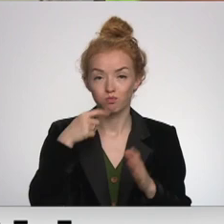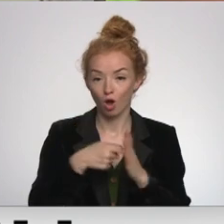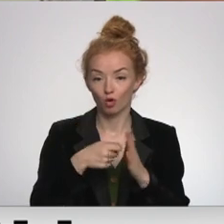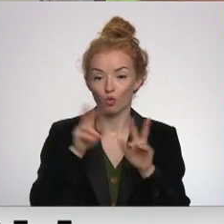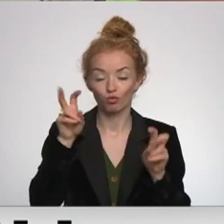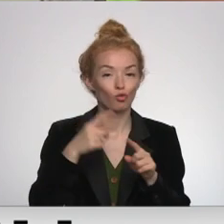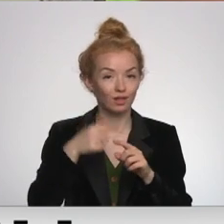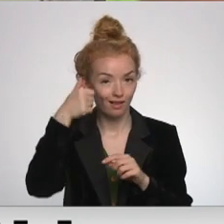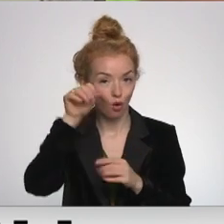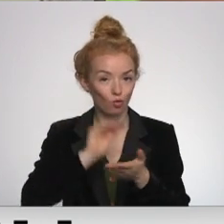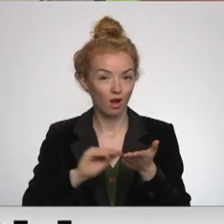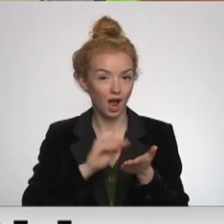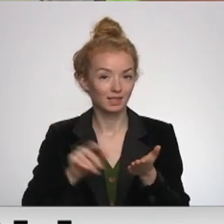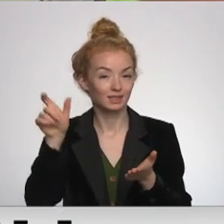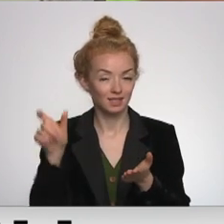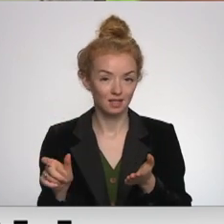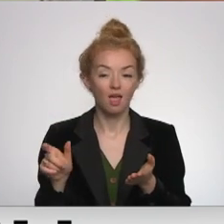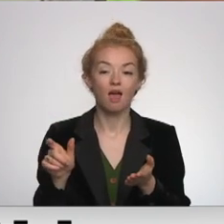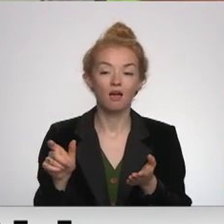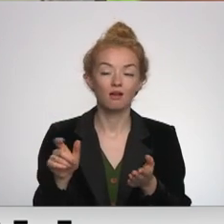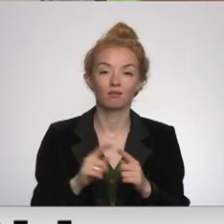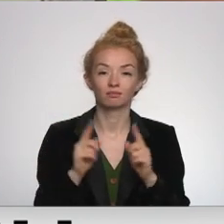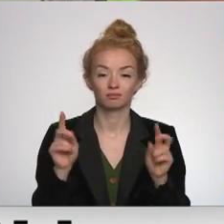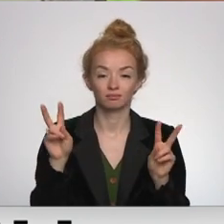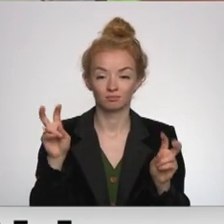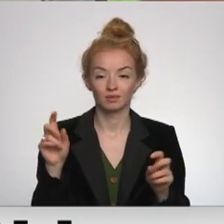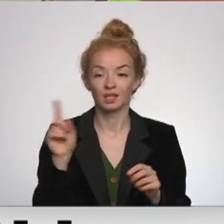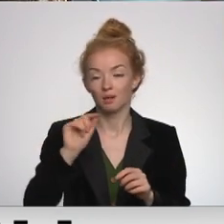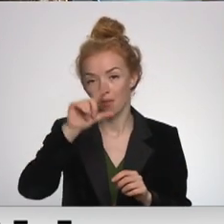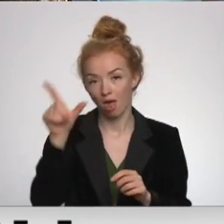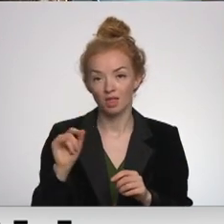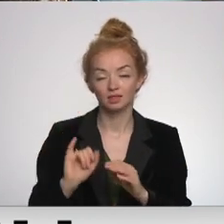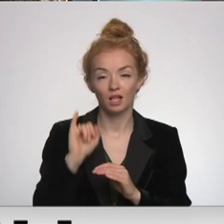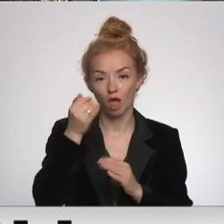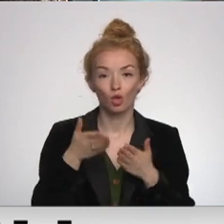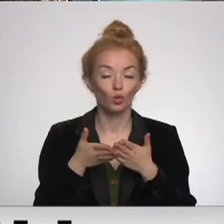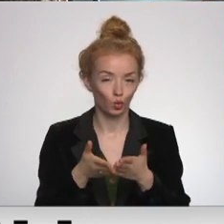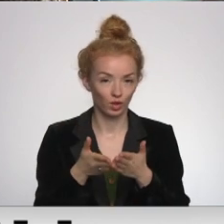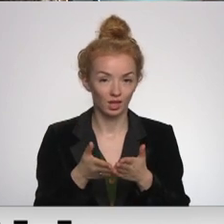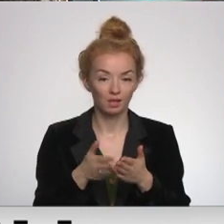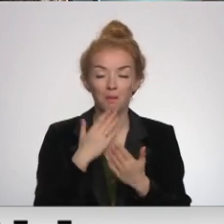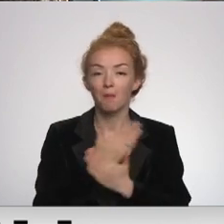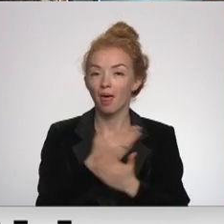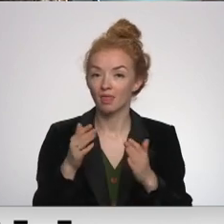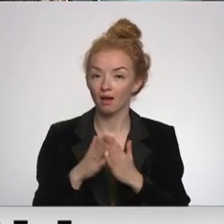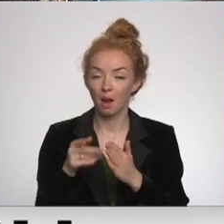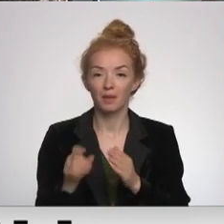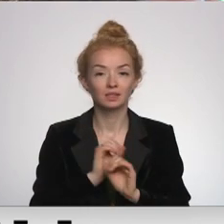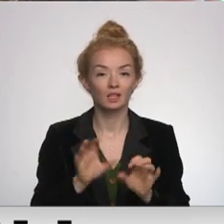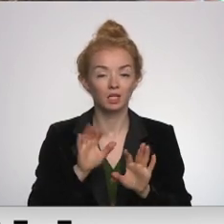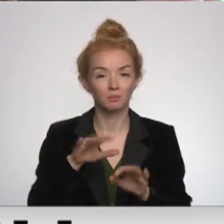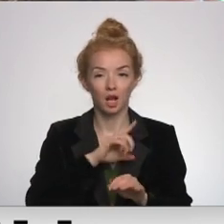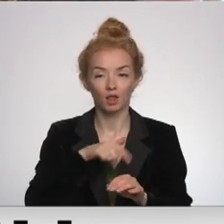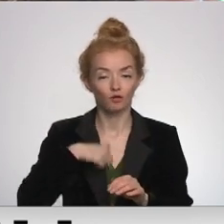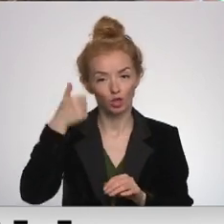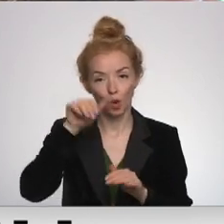igauņu rakstnieka Juhanī Picepa garstāstam ir Mēnes zelta kuģis. Pēdējais ir stāsts par latviešu un igauņu bēgļiem